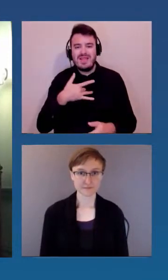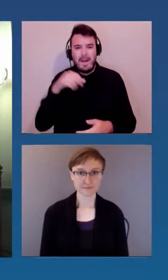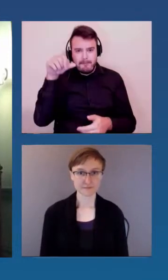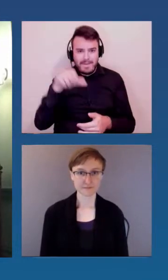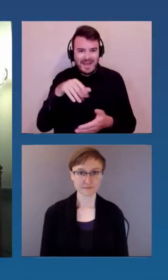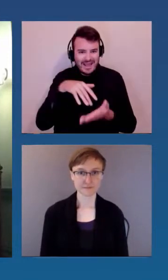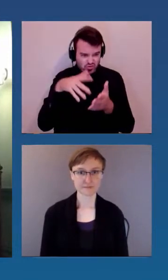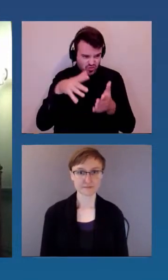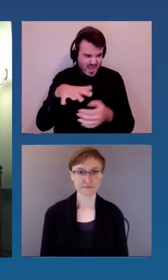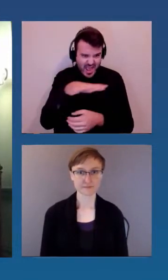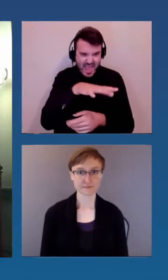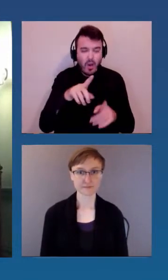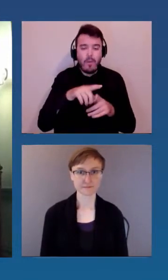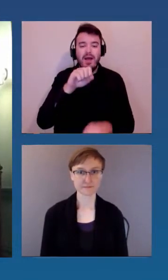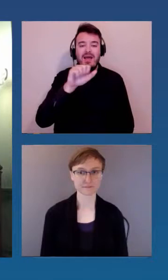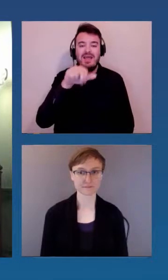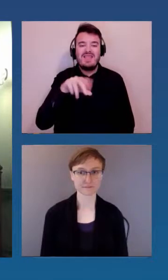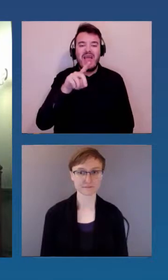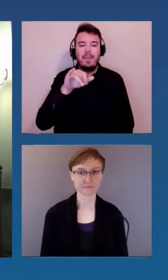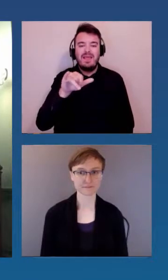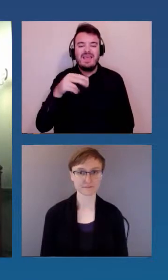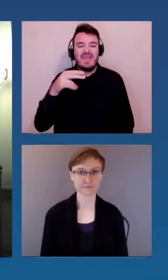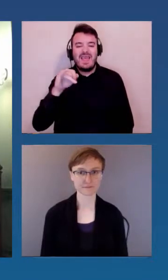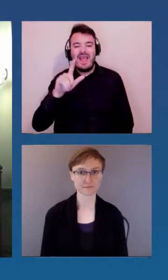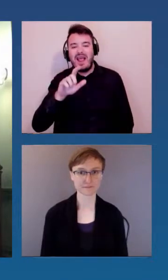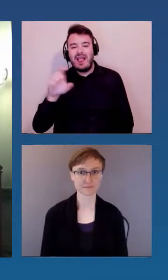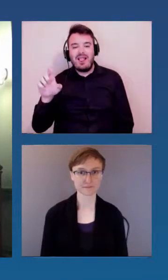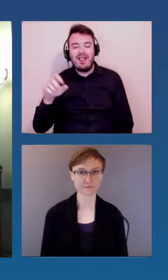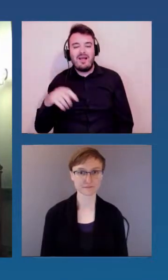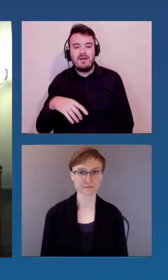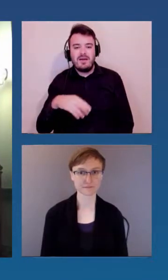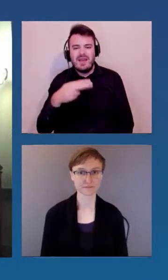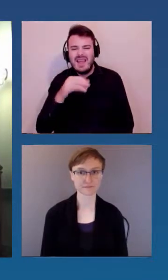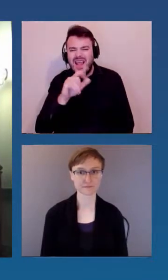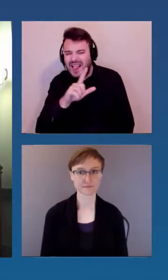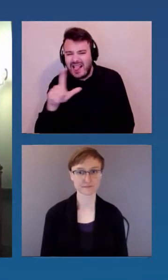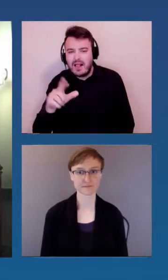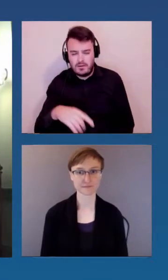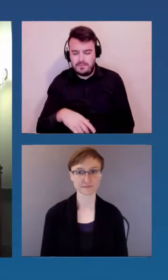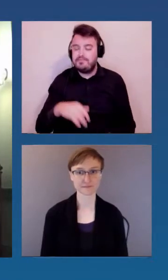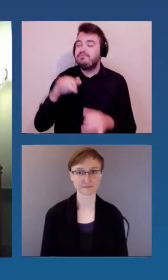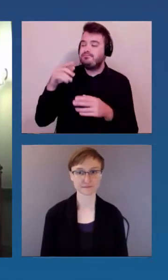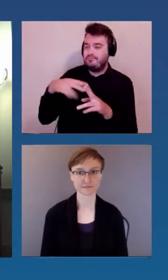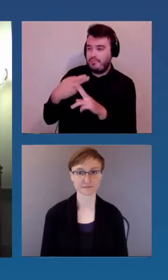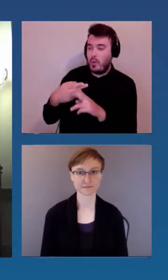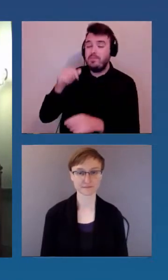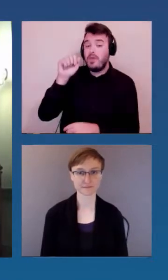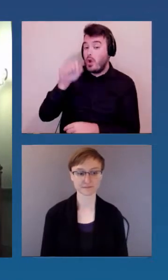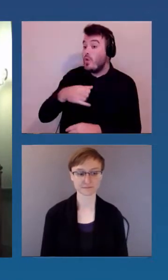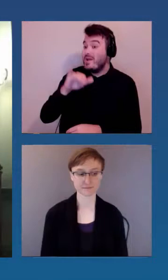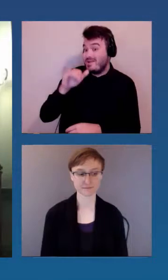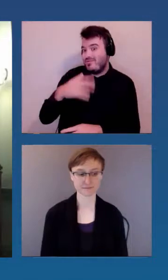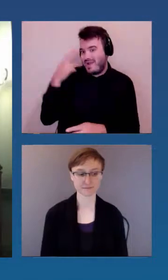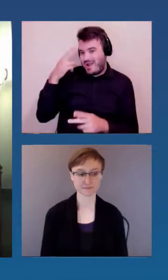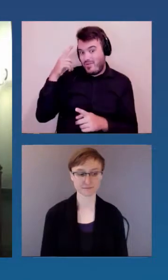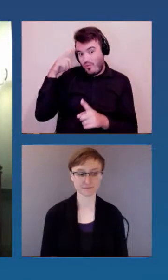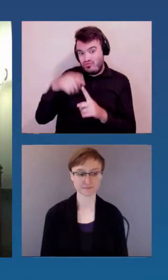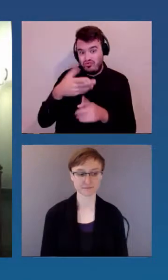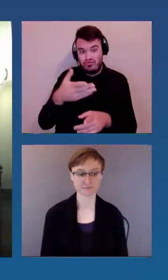les gens qui étaient en détresse ne savaient pas où s'adresser. Alors, dès les prochains jours, ça va être beaucoup plus